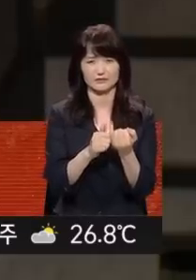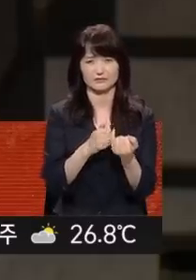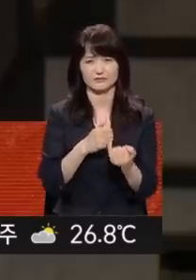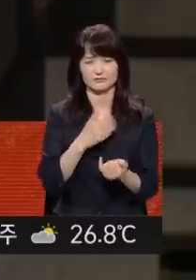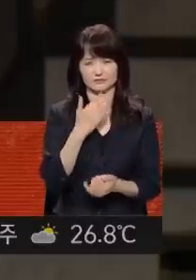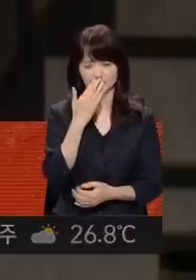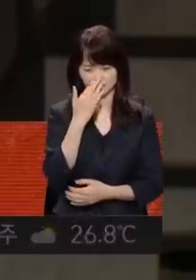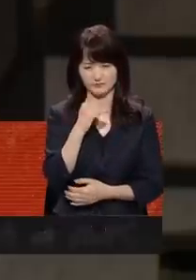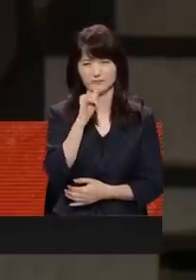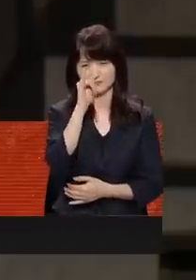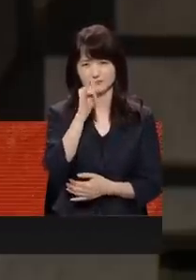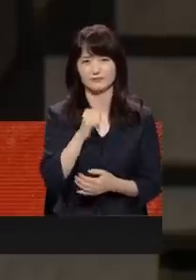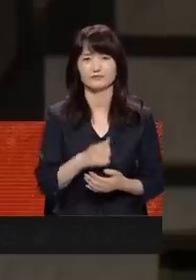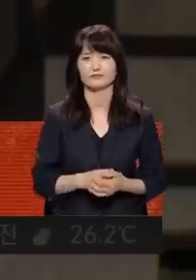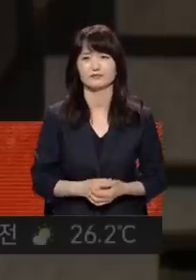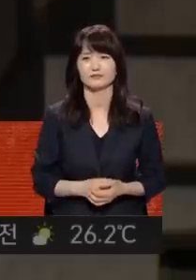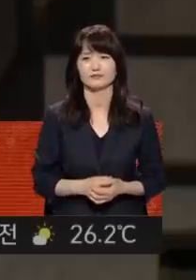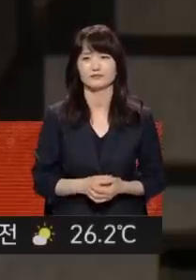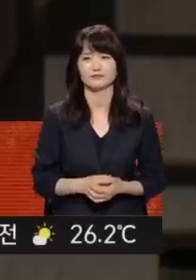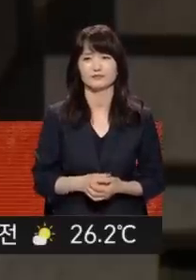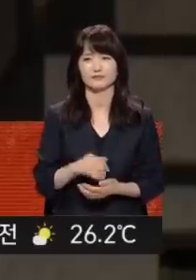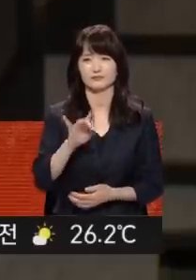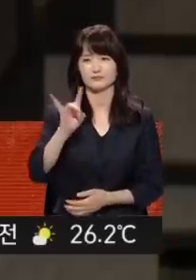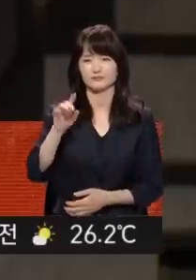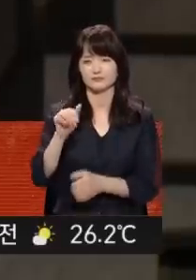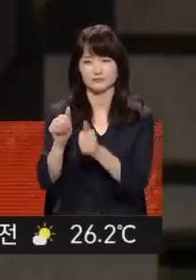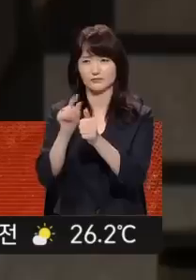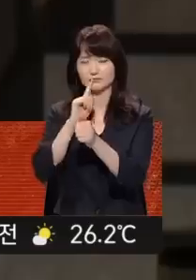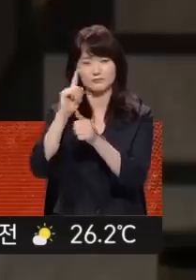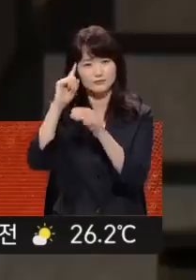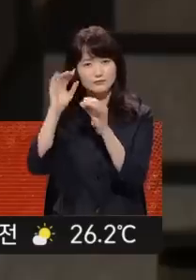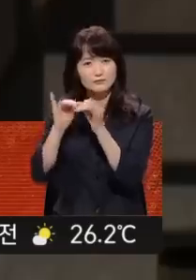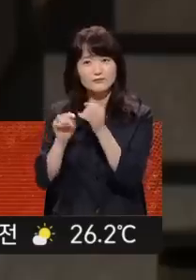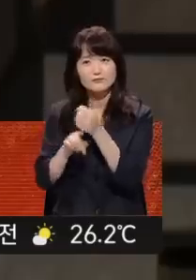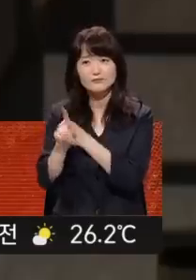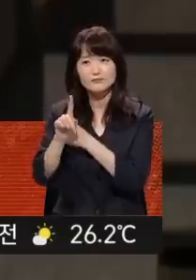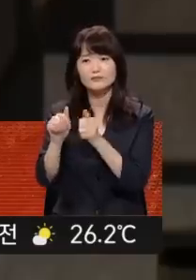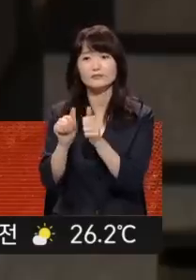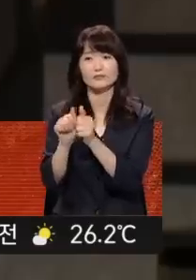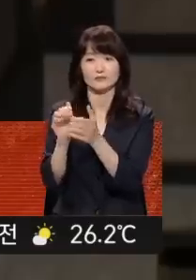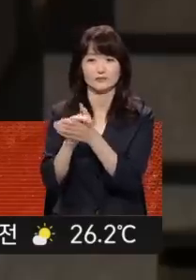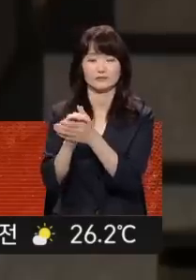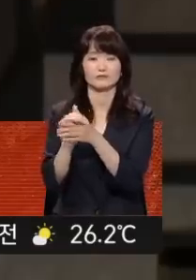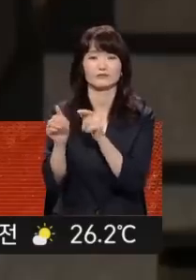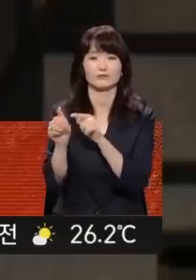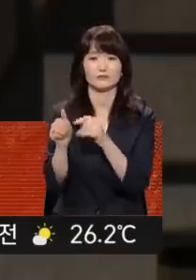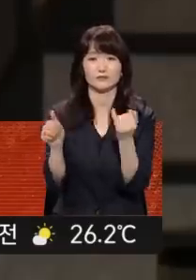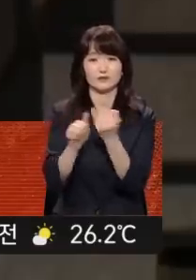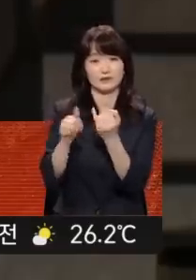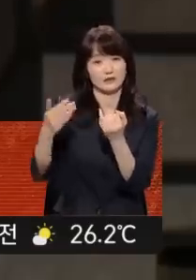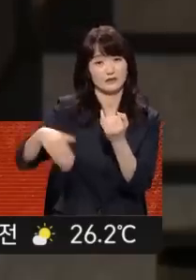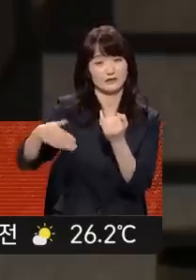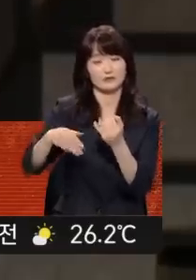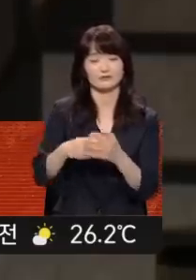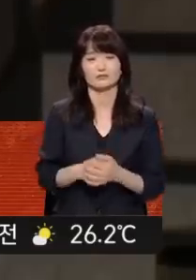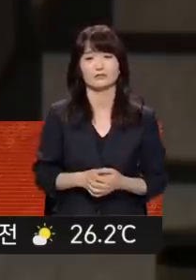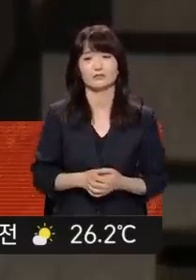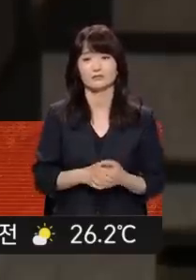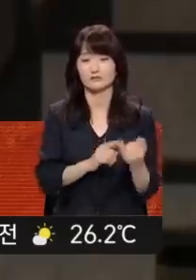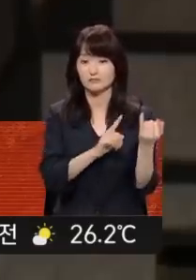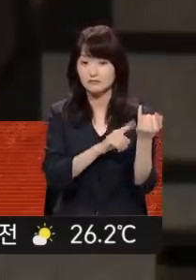것이 만약에이 아직 남친이잖아요 결혼 아직 안 했어요 그런데 어떤 여성이